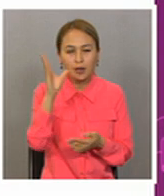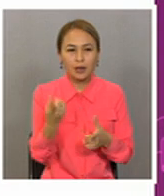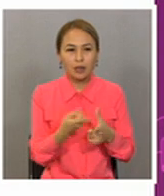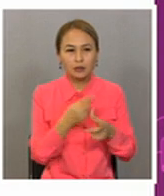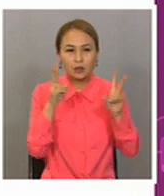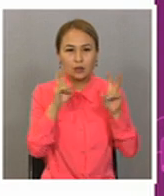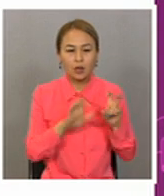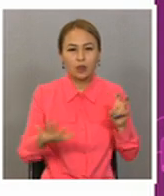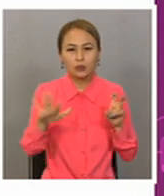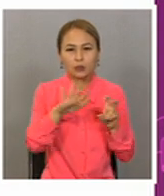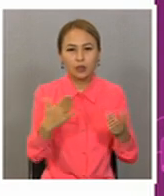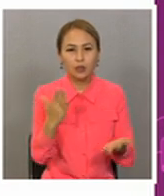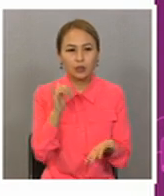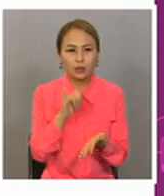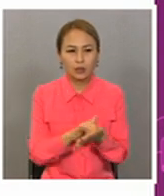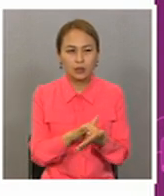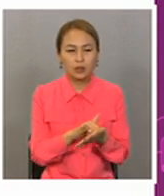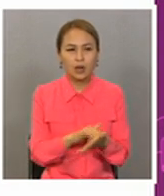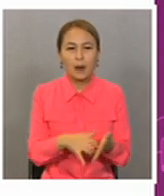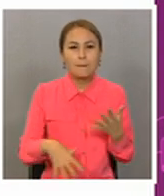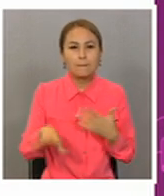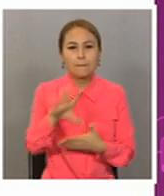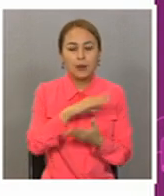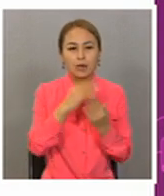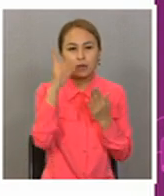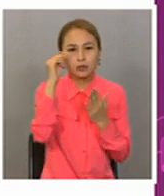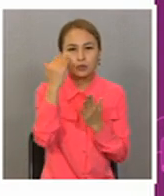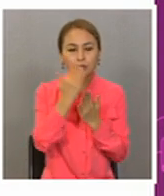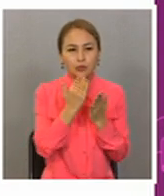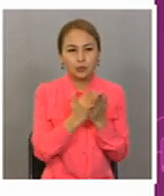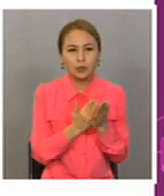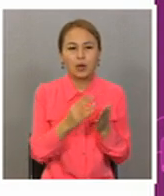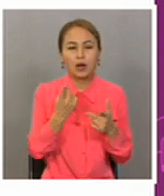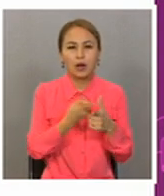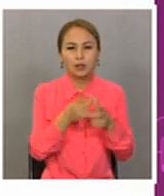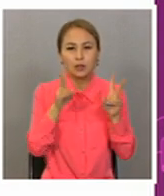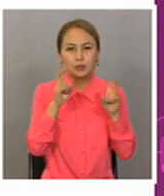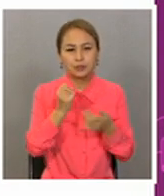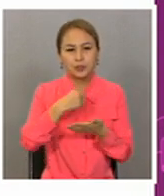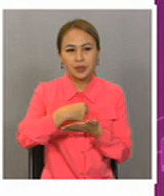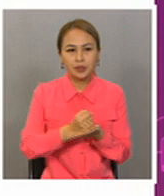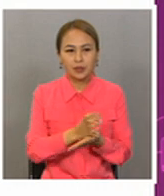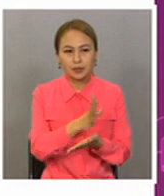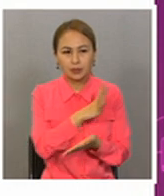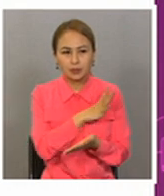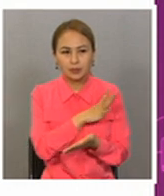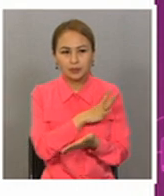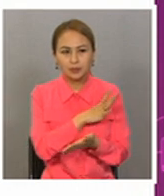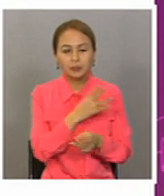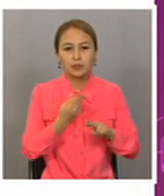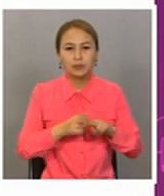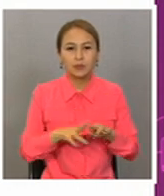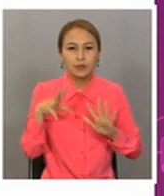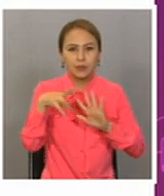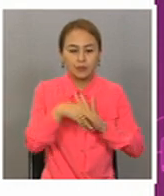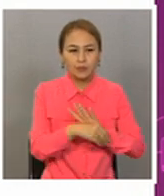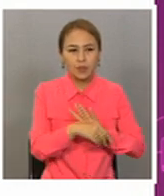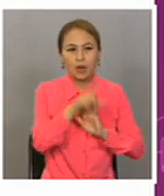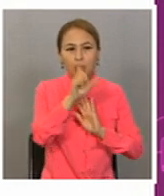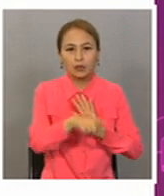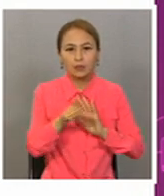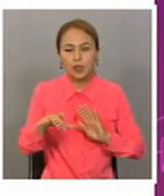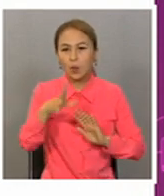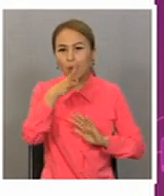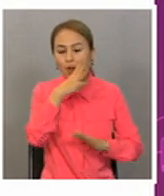айнала орналасқан. Барлық күнтізбеде күндер мен ай атаулары белгіленген. Сонымен қатар, адамдар